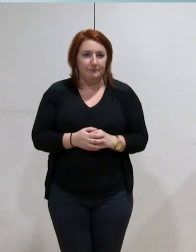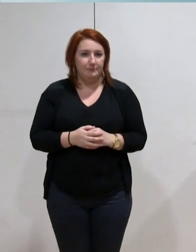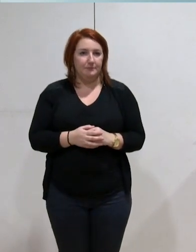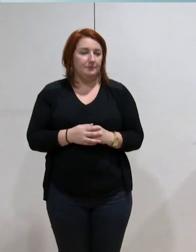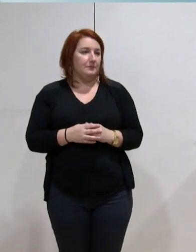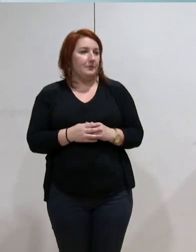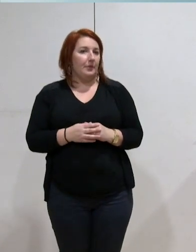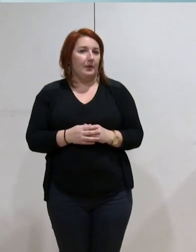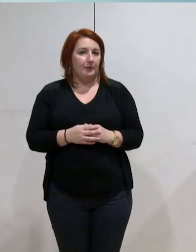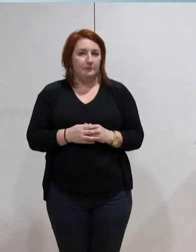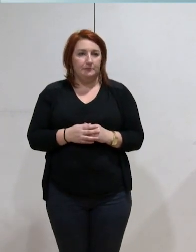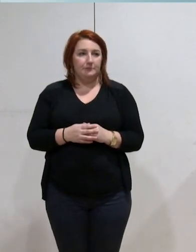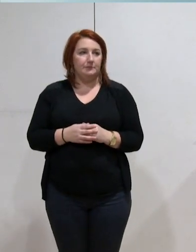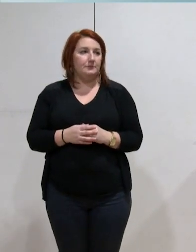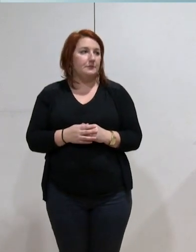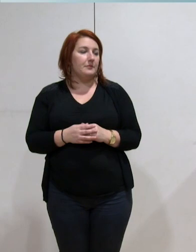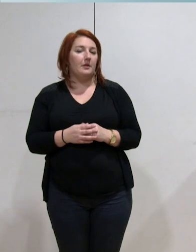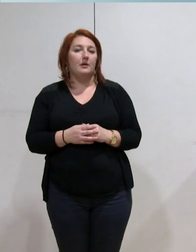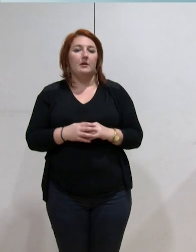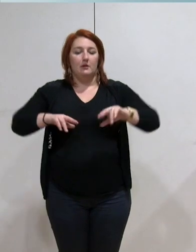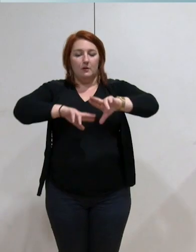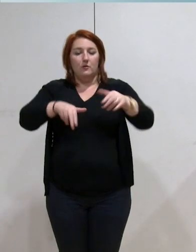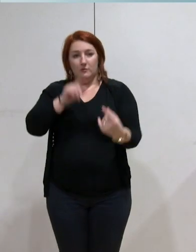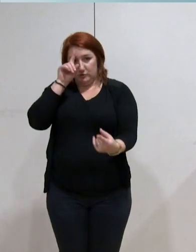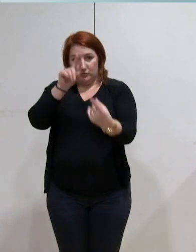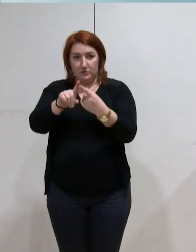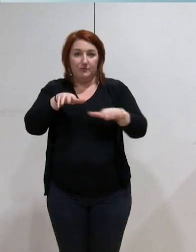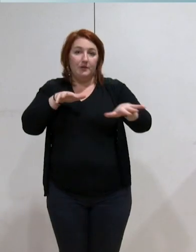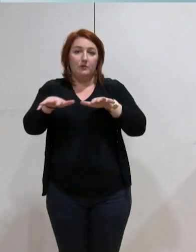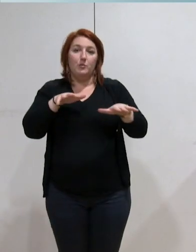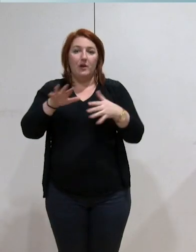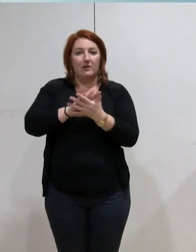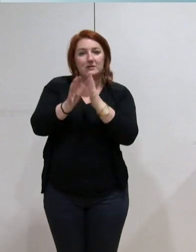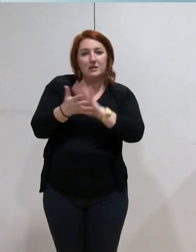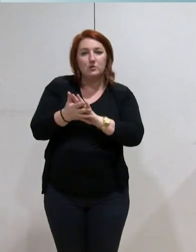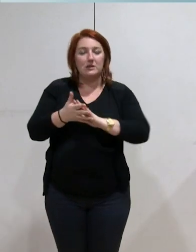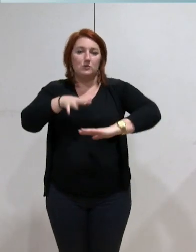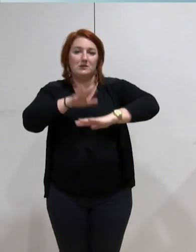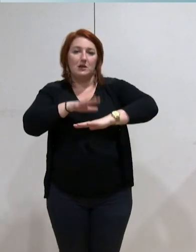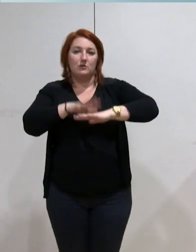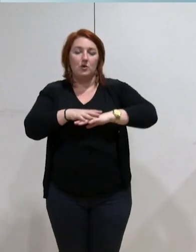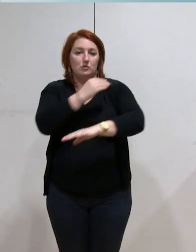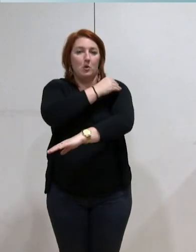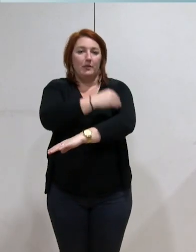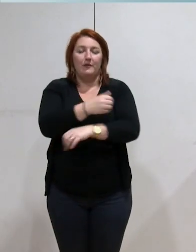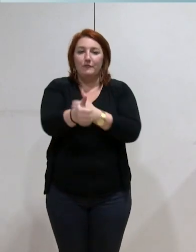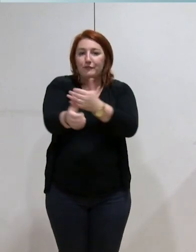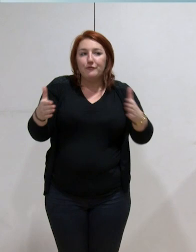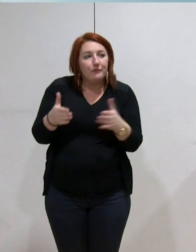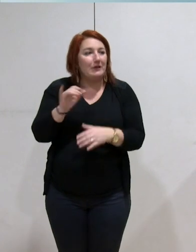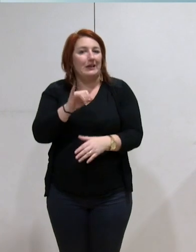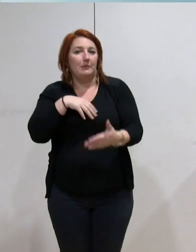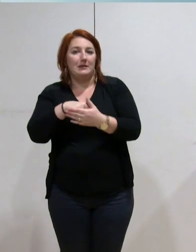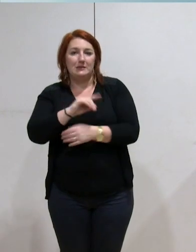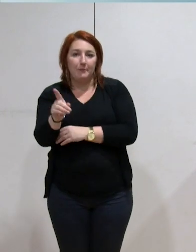70 c'est les conventions d'objectif et de moyens avec les associations du secteur sportif qui ne prend pas part au